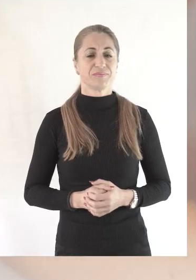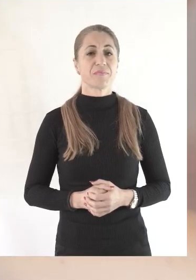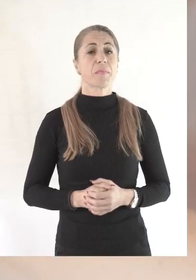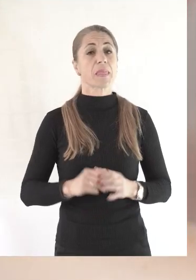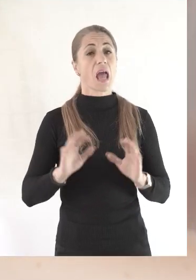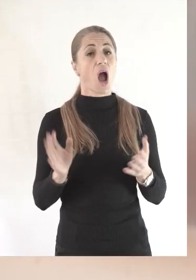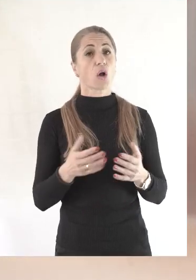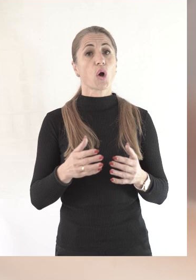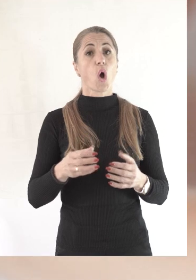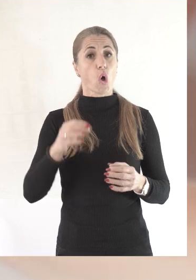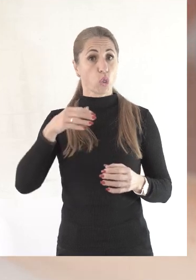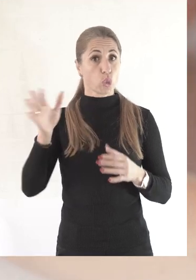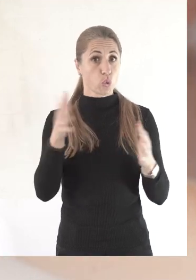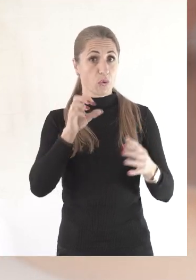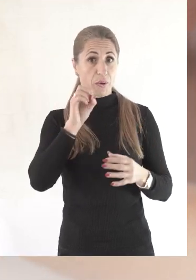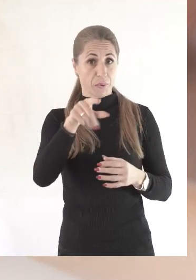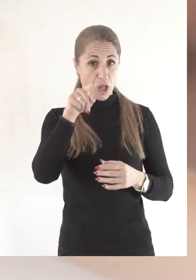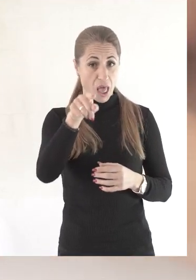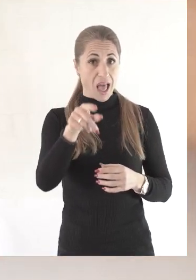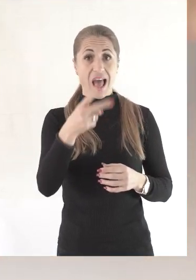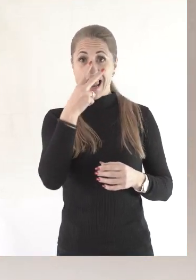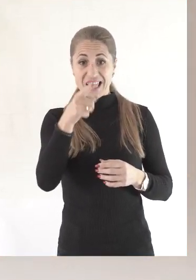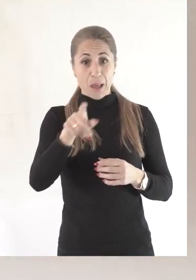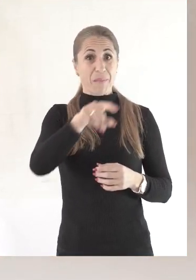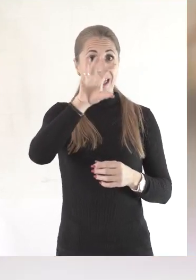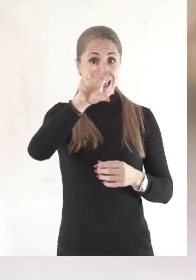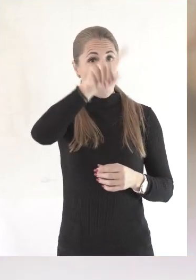Ако дувнеме во неа, гледаме дека ветерницата се врти.